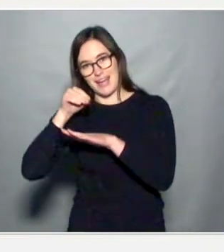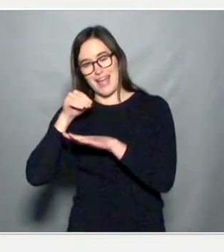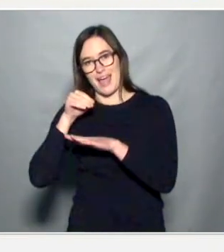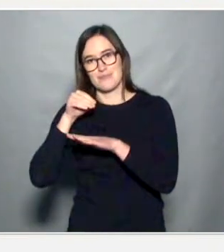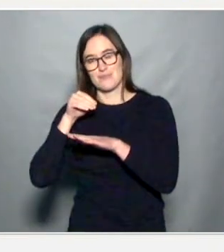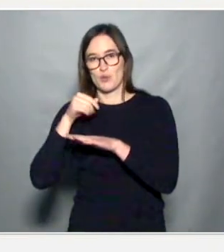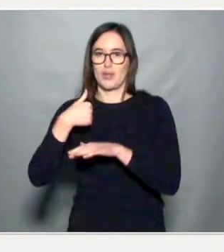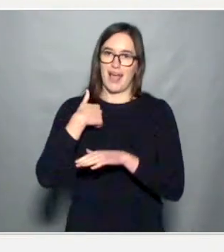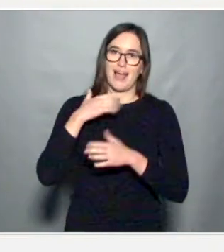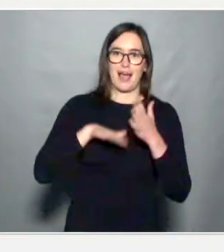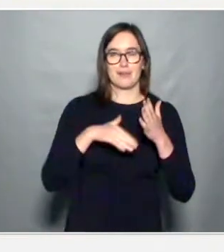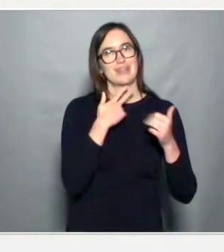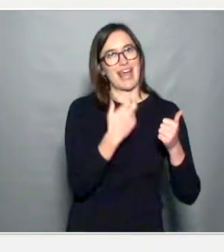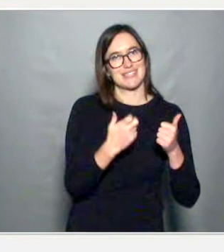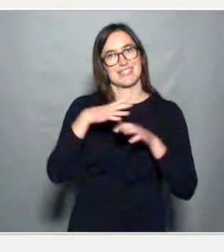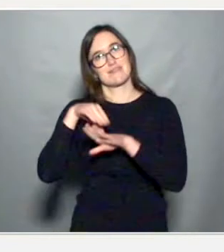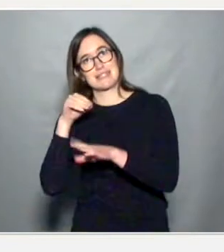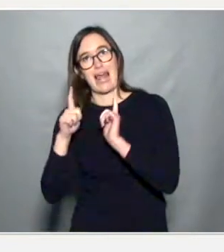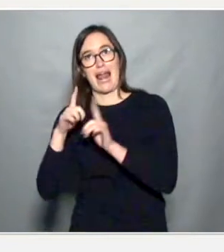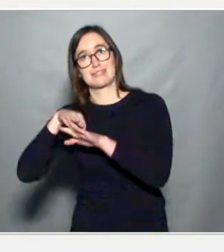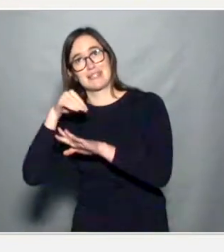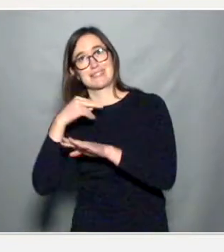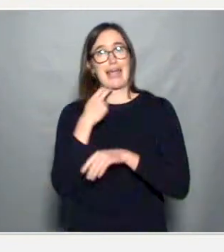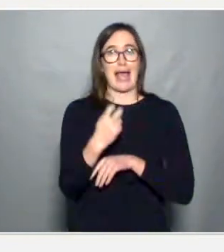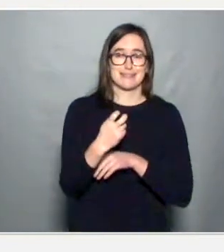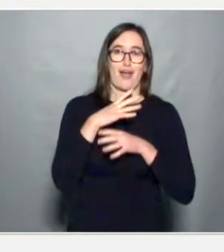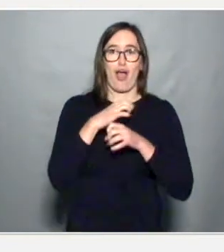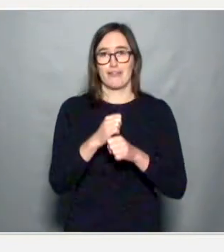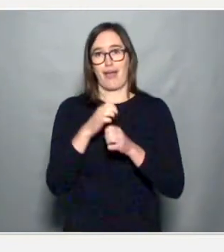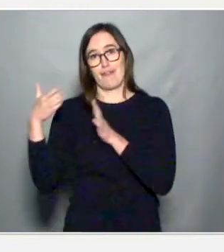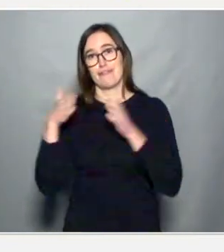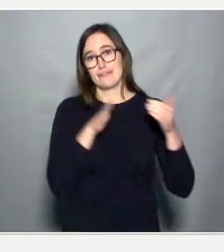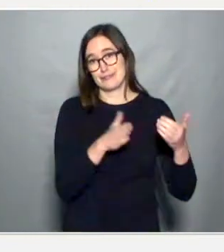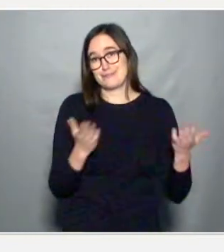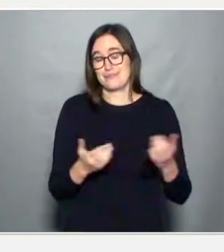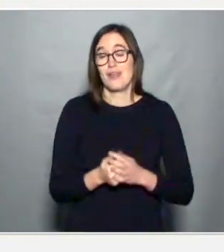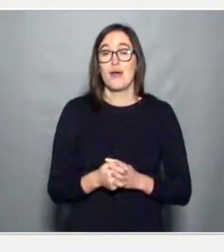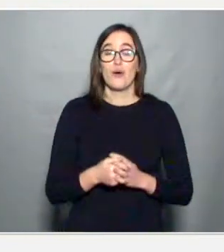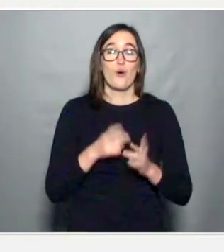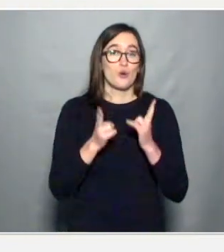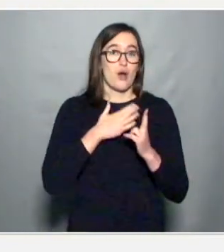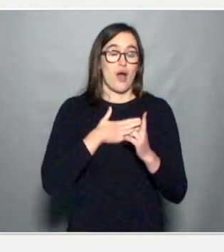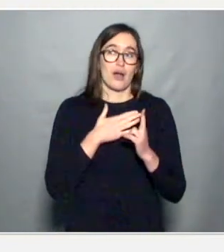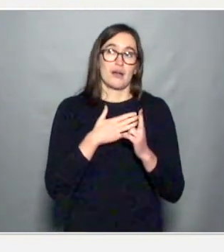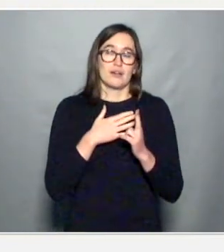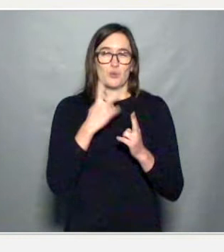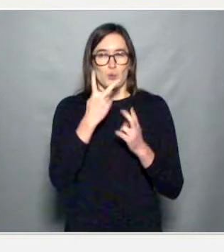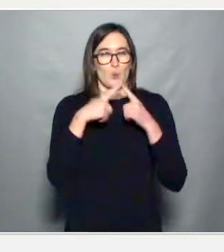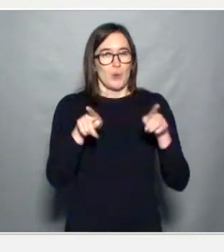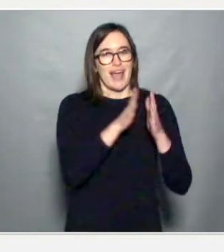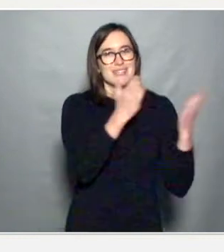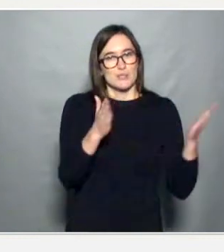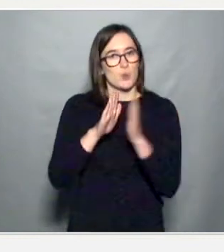är så greksvensk eller svensk-grek beroende på hur man ser det. Det finns också en liten historia, eller två olika